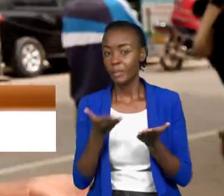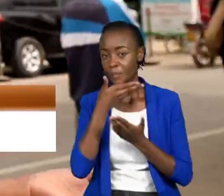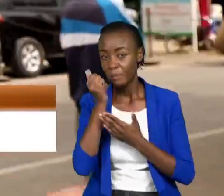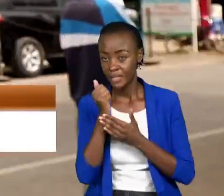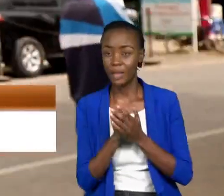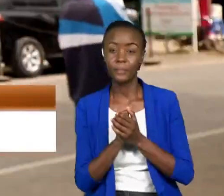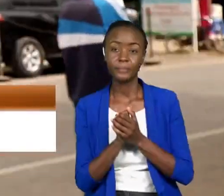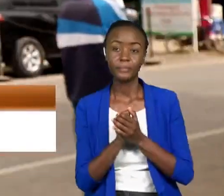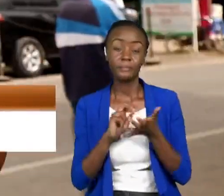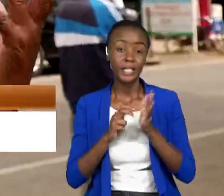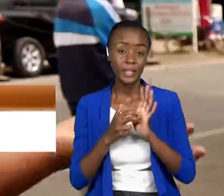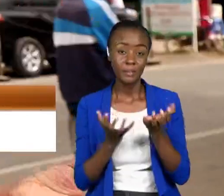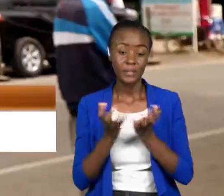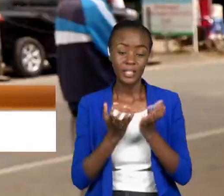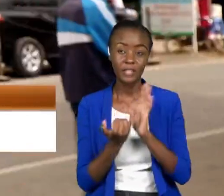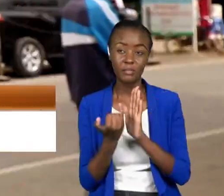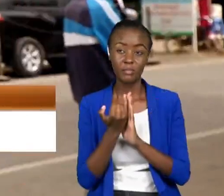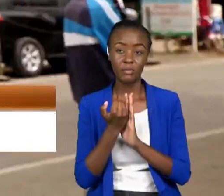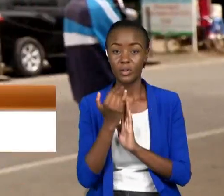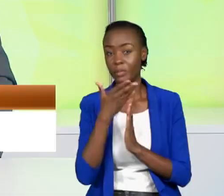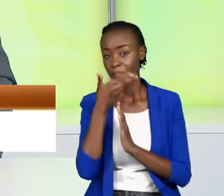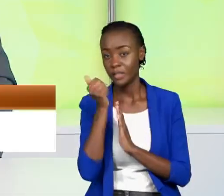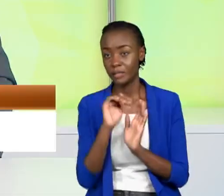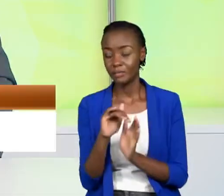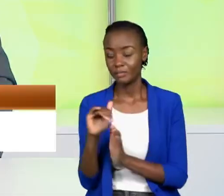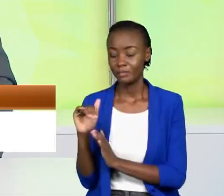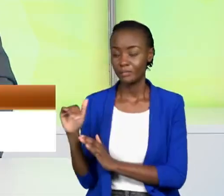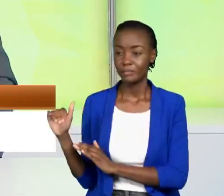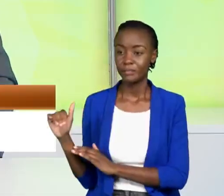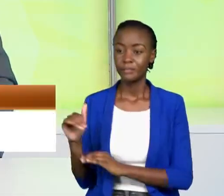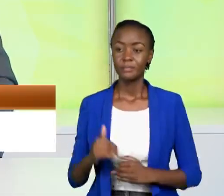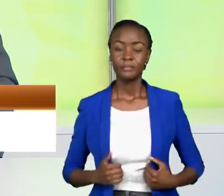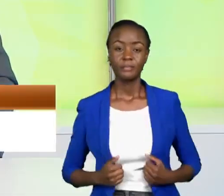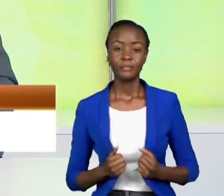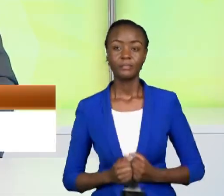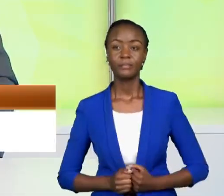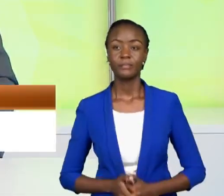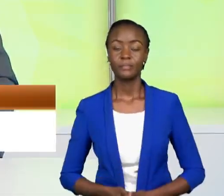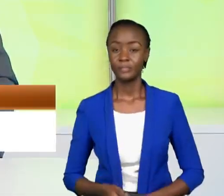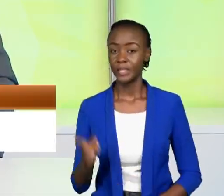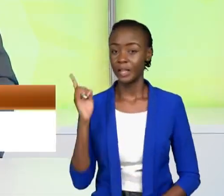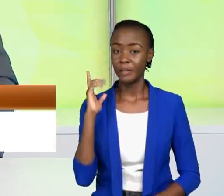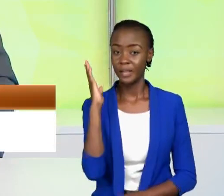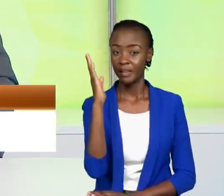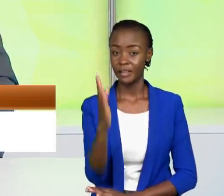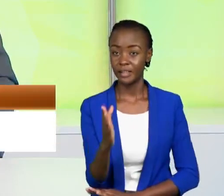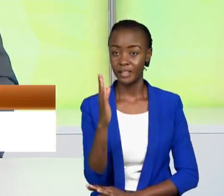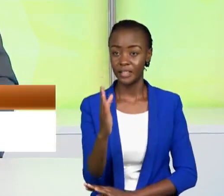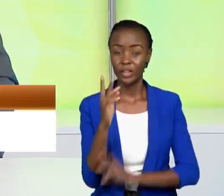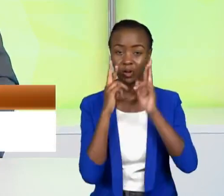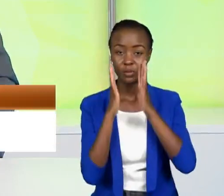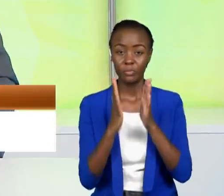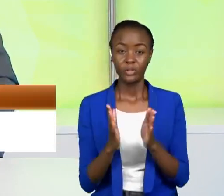ya biashara na mafikirio. Na kwa fahari ya aina yake, sasa tunakwenda moja kwa moja kumwandishi